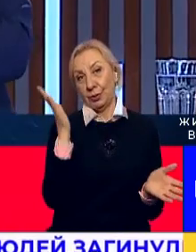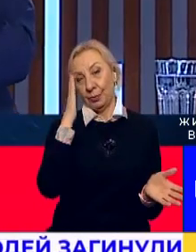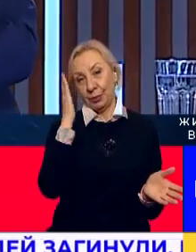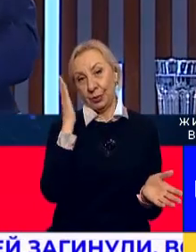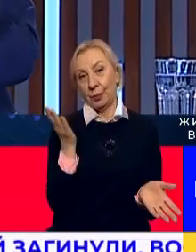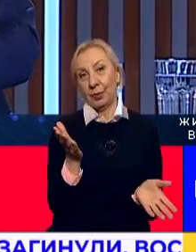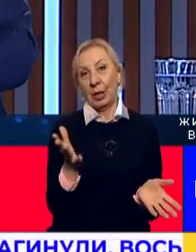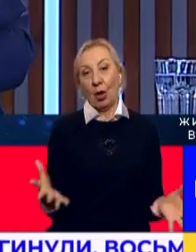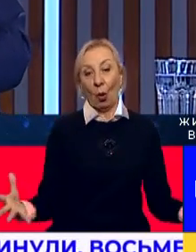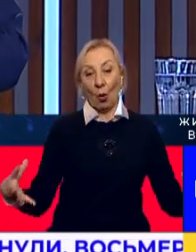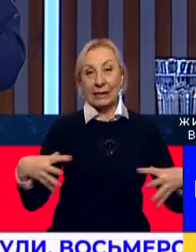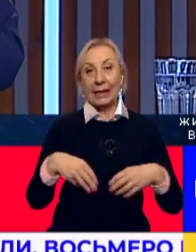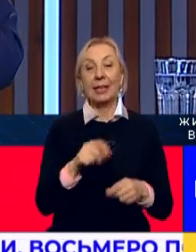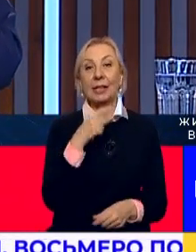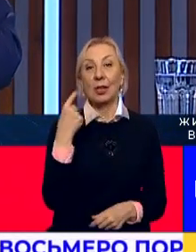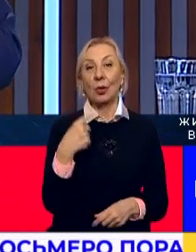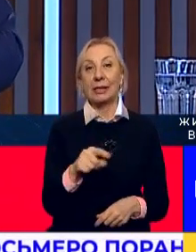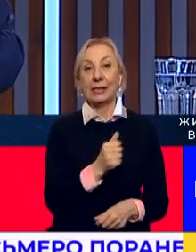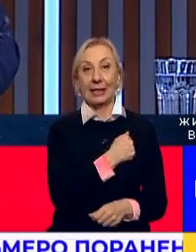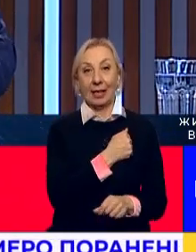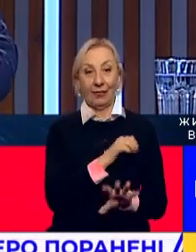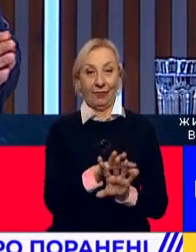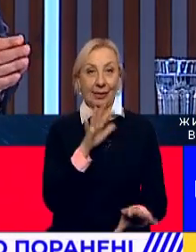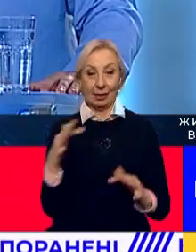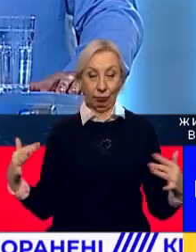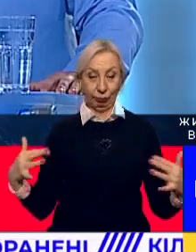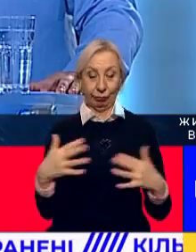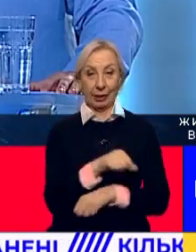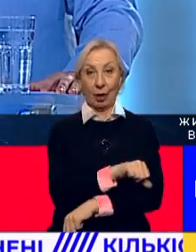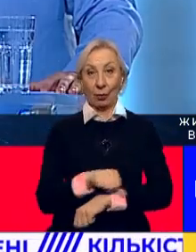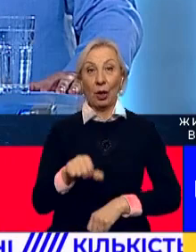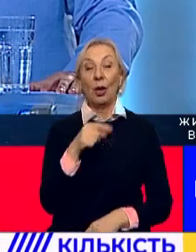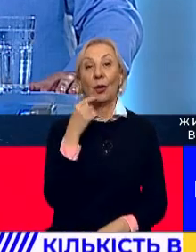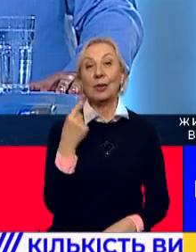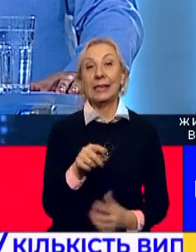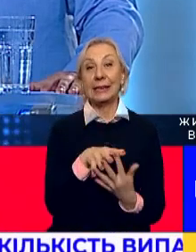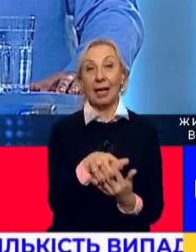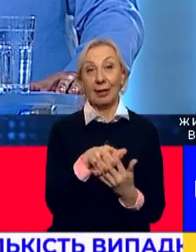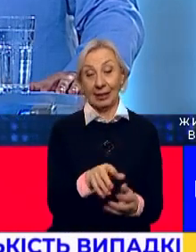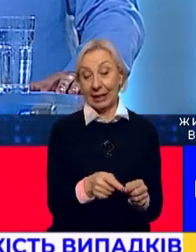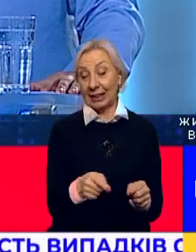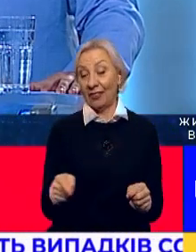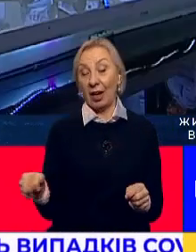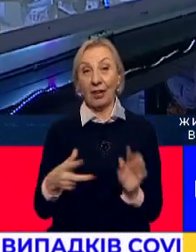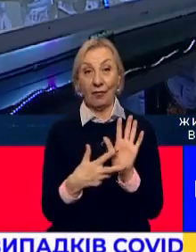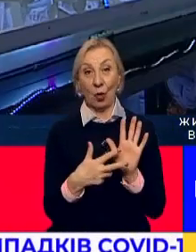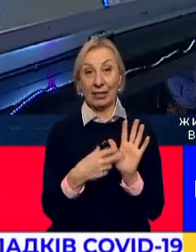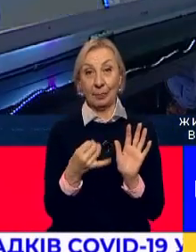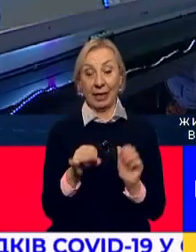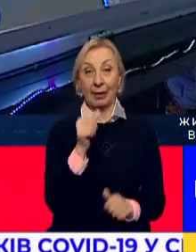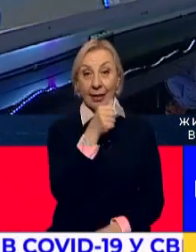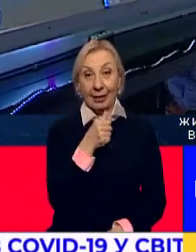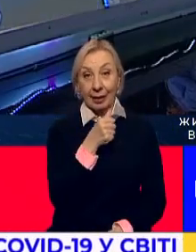числі і концентрація російських військ на кордоні. Насправді російська агресія триває 8-й рік. Частина нашої